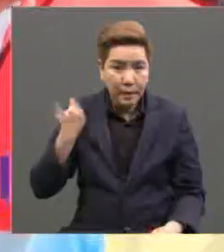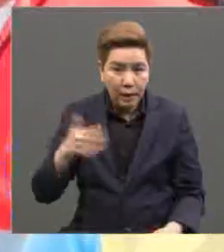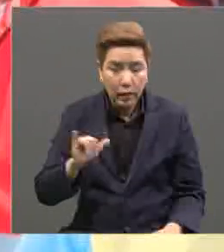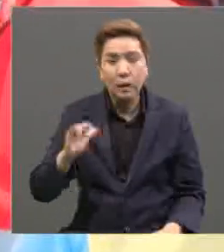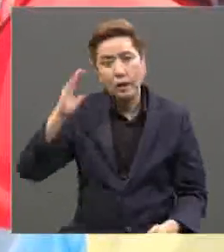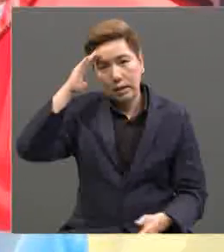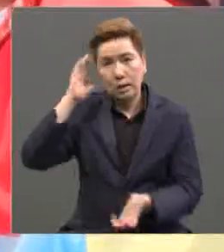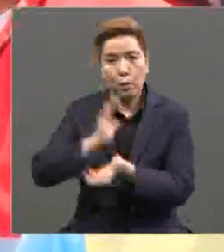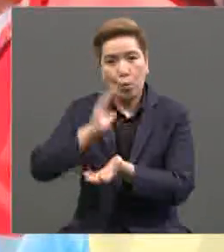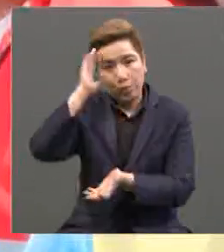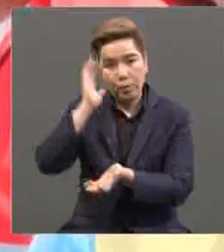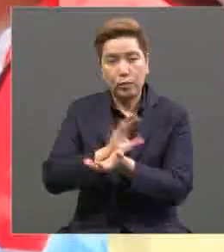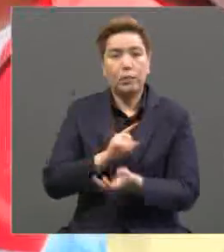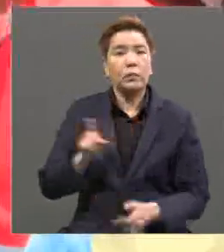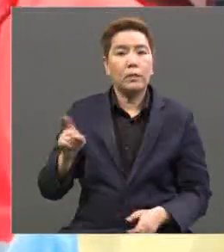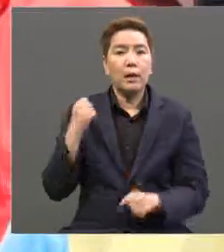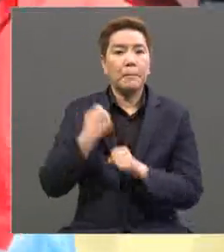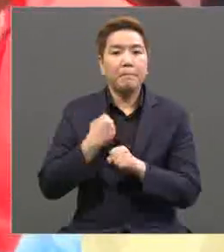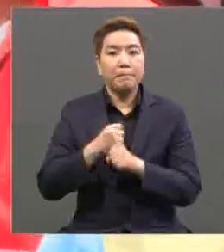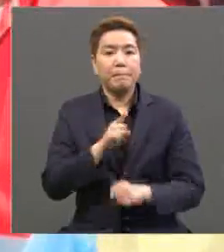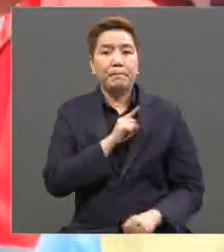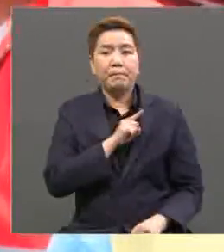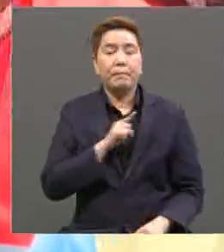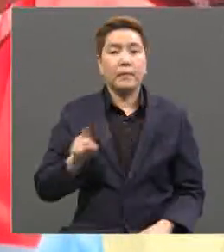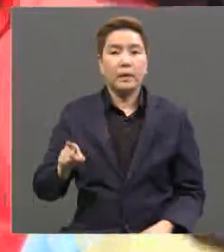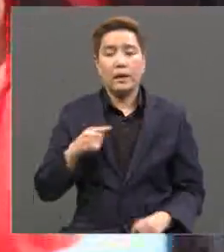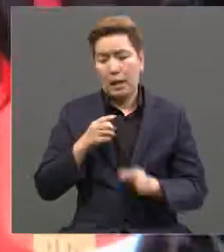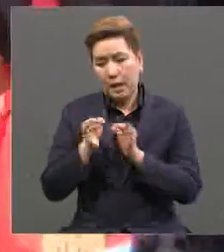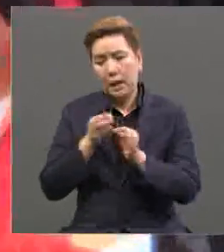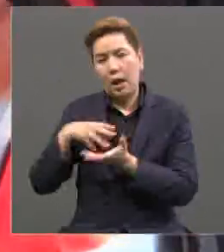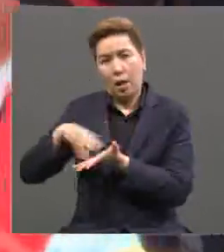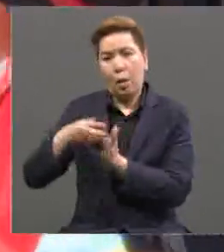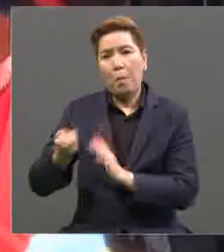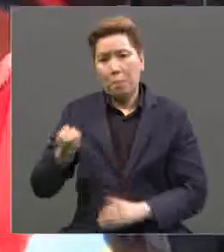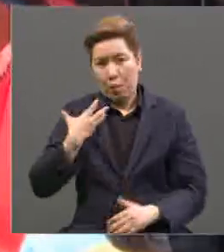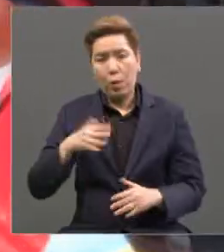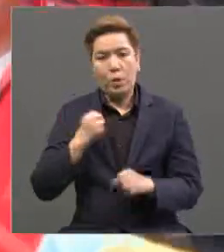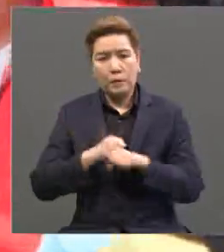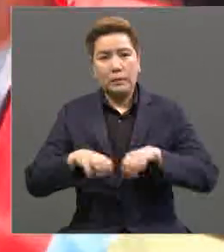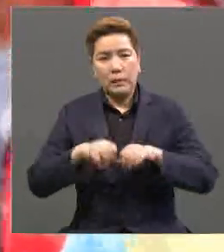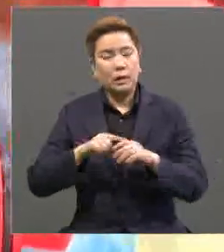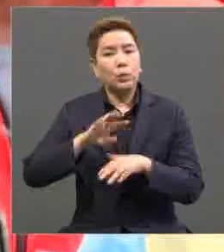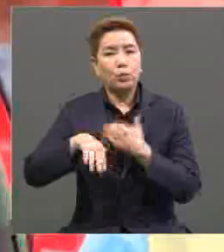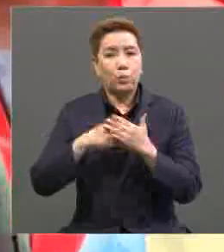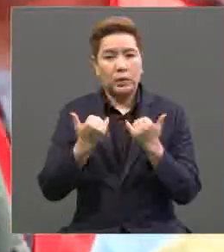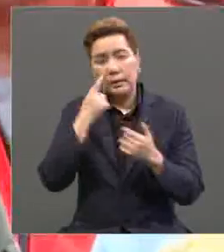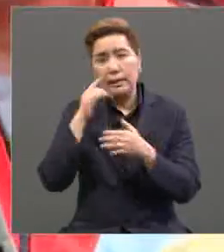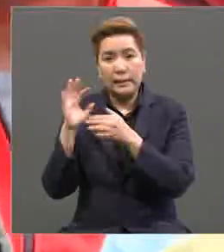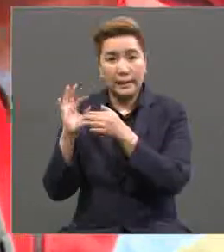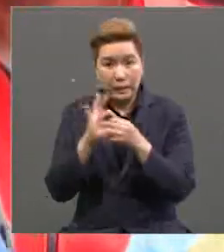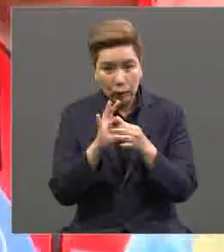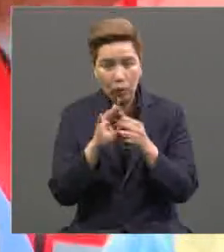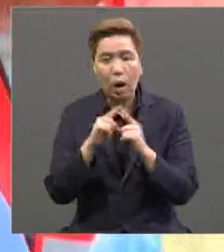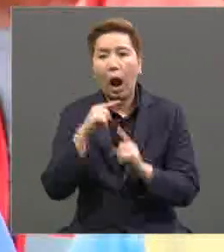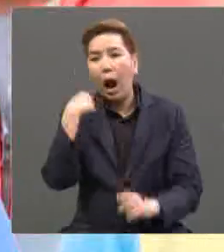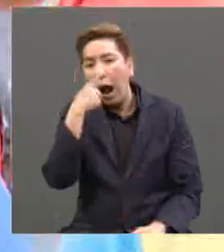จนะครับทางผู้การกับทางงานตรวจภูธรจังหวัดนราธิวาสนั้นได้ชี้แจงผมฟังแล้วว่าคงต้องดำเนินการในส่วนที่เกี่ยวข้องนะครับที่เกี่ยวข้องถึง